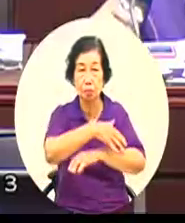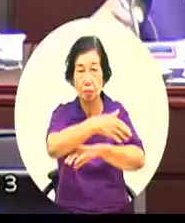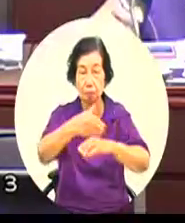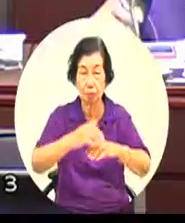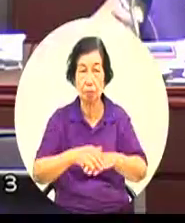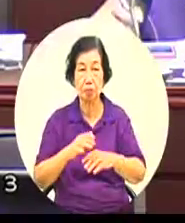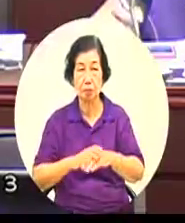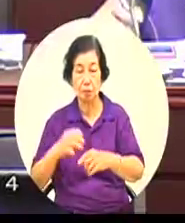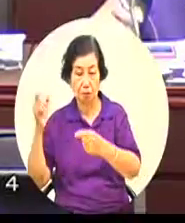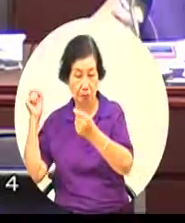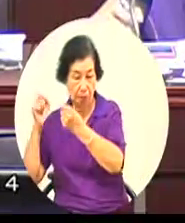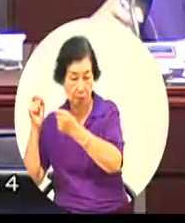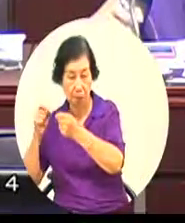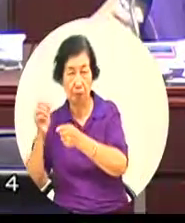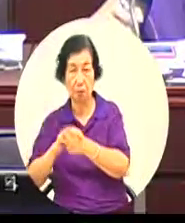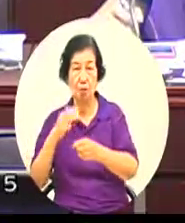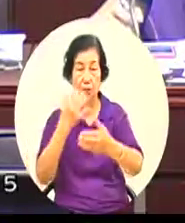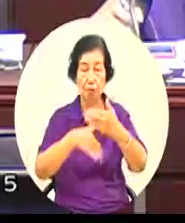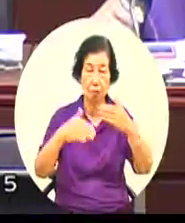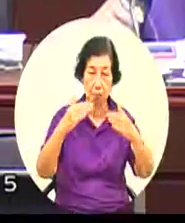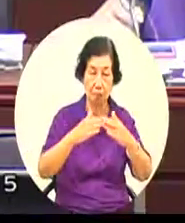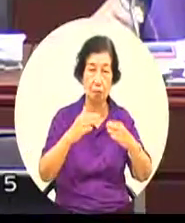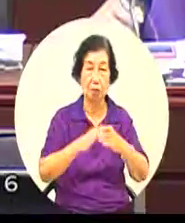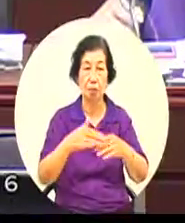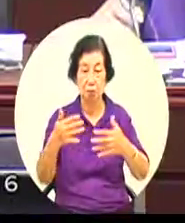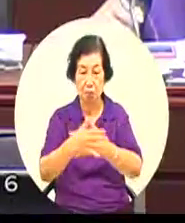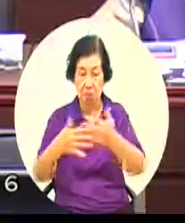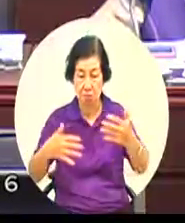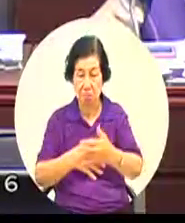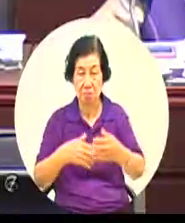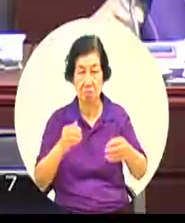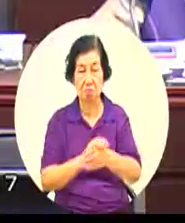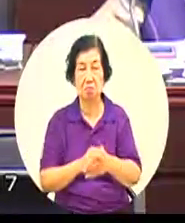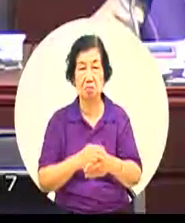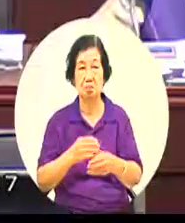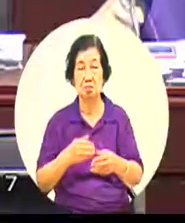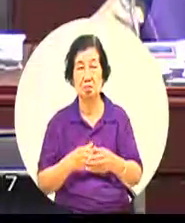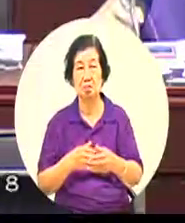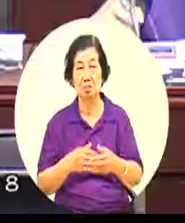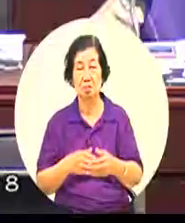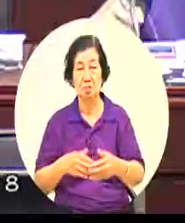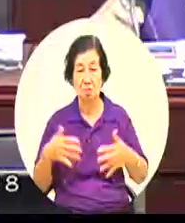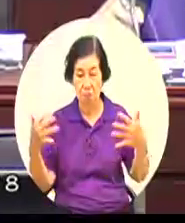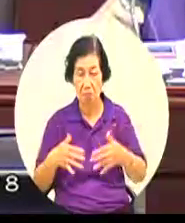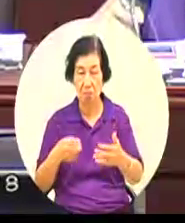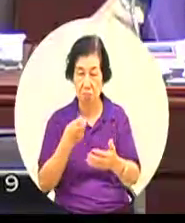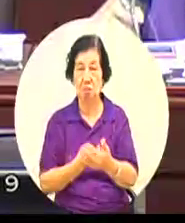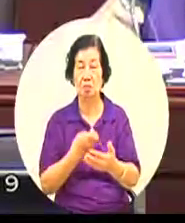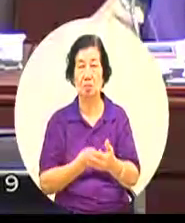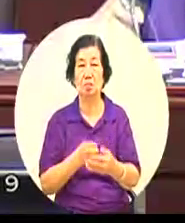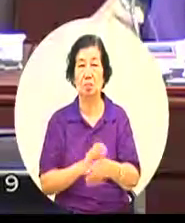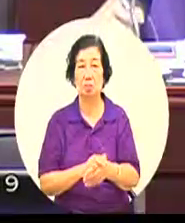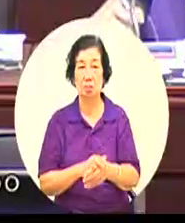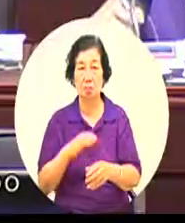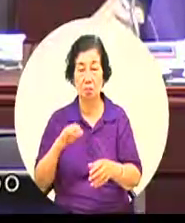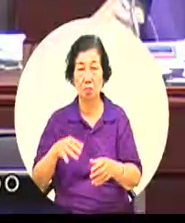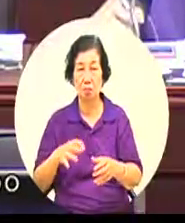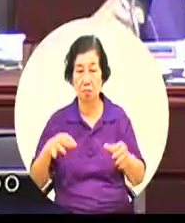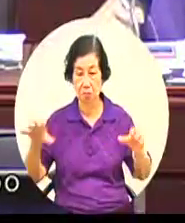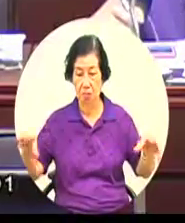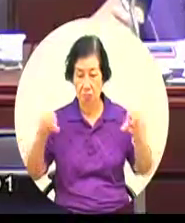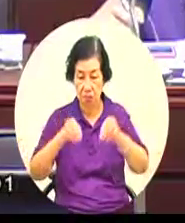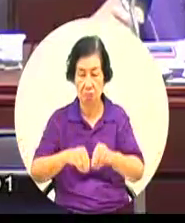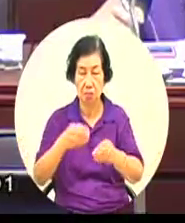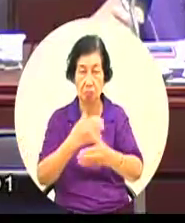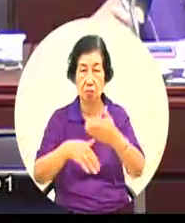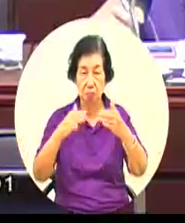学校交通有重大安全问题的话，就不会轻易的说我们要去整并它，所以整并学校与